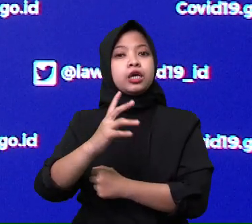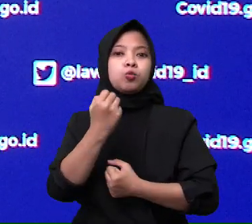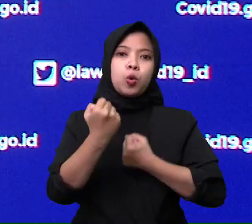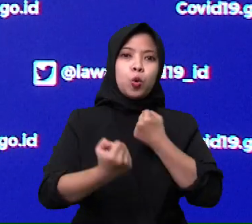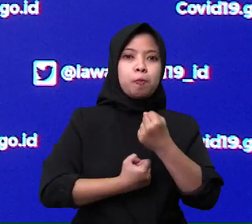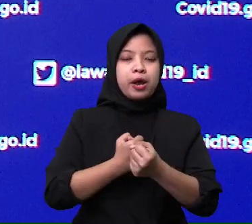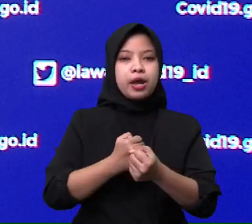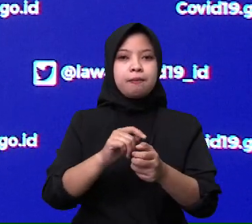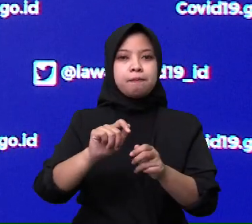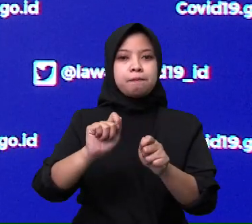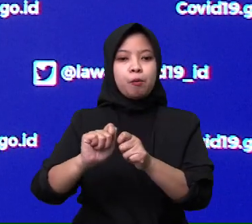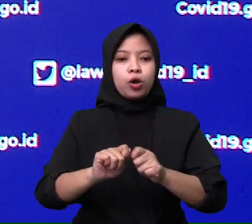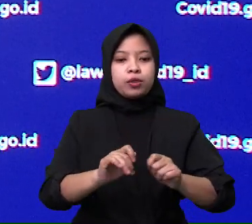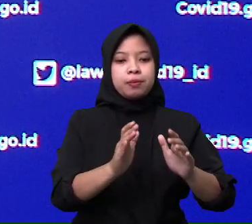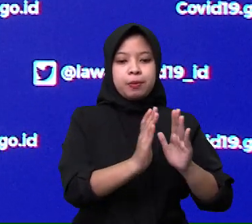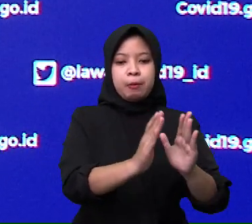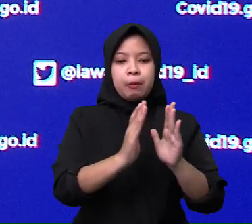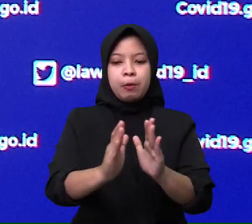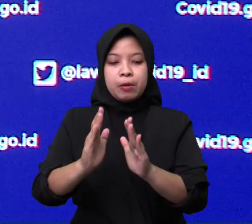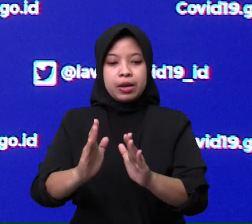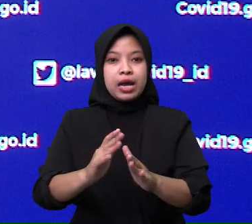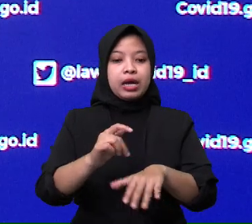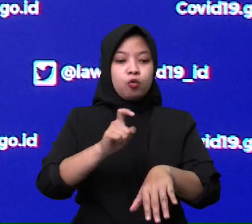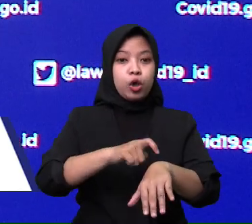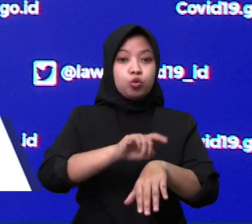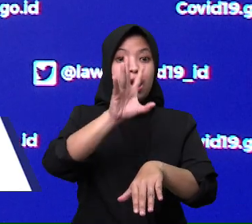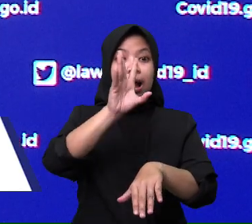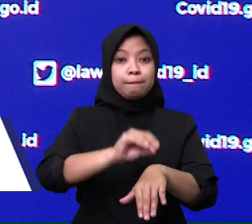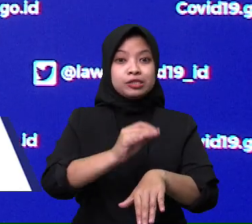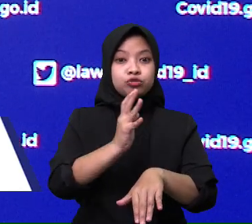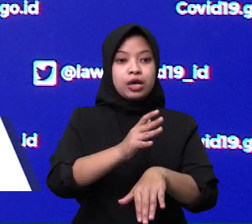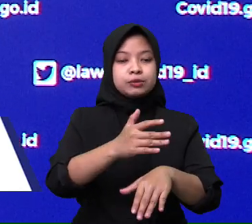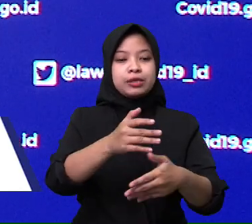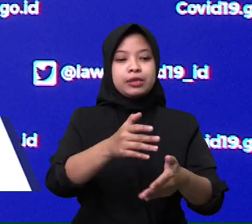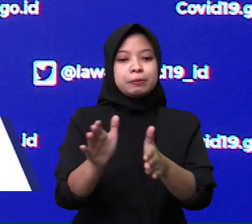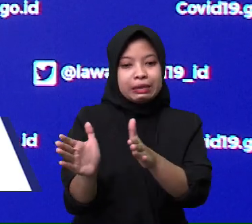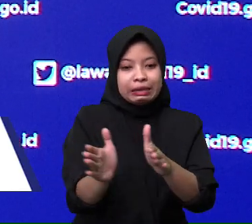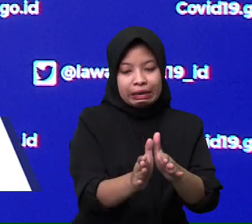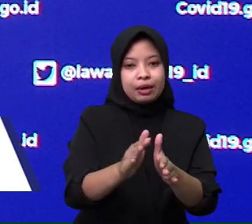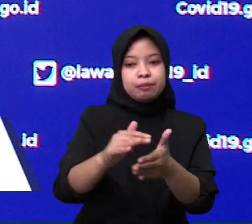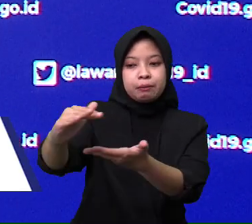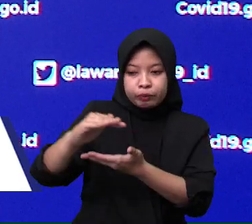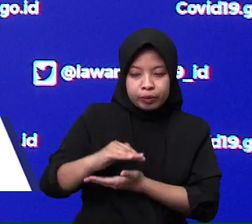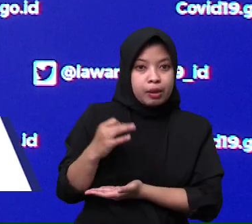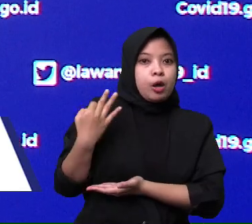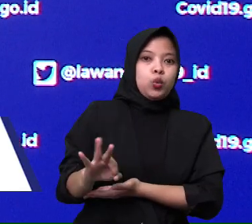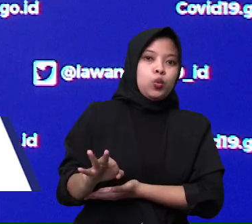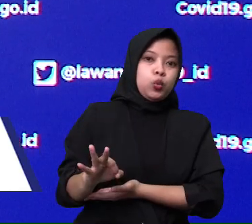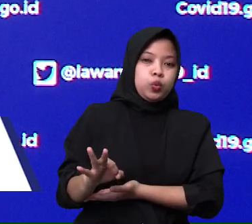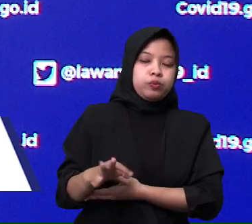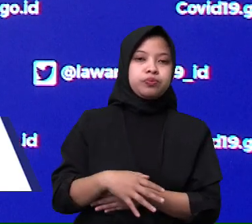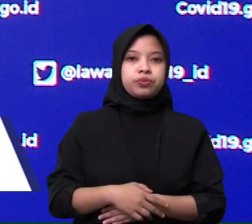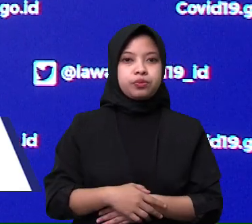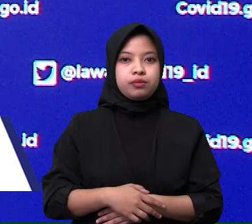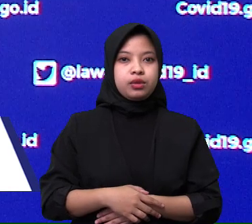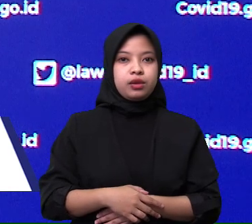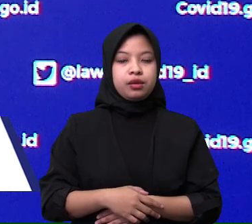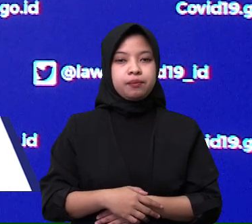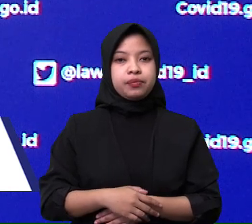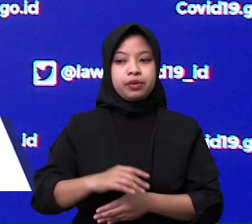upaya pemusnahan vaksin yang expired atau kadaluarsa. Perlu menjadi catatan bersama bahwa di tengah upaya